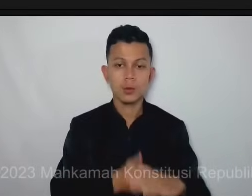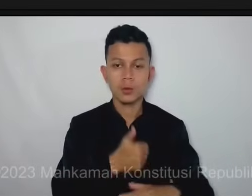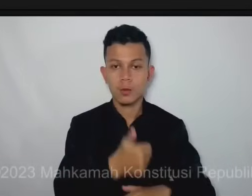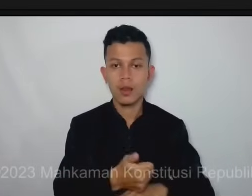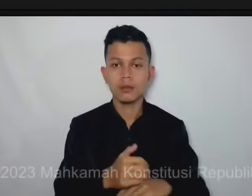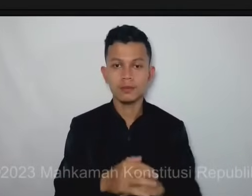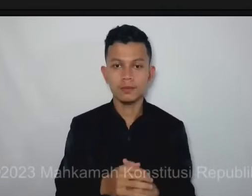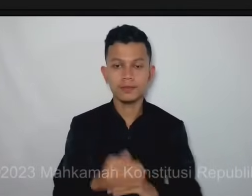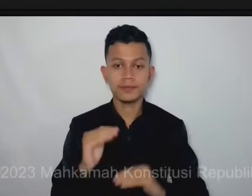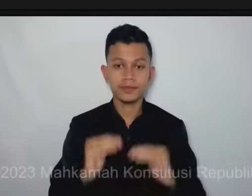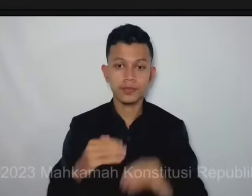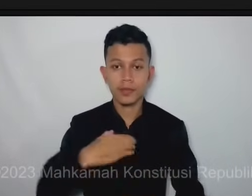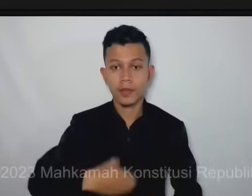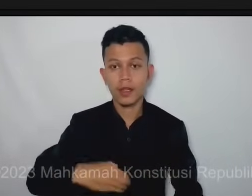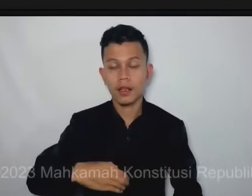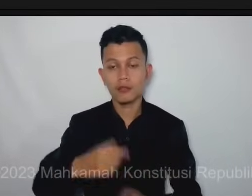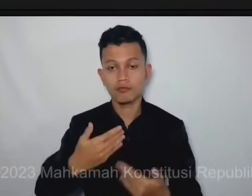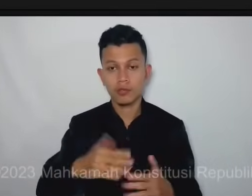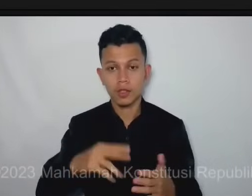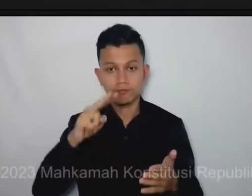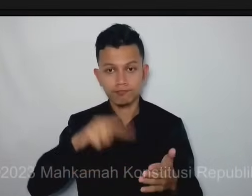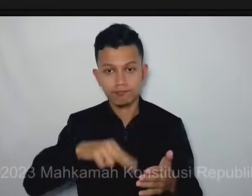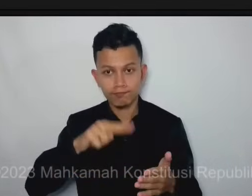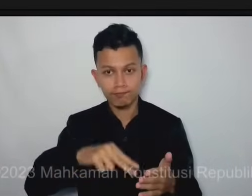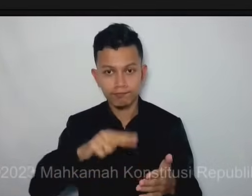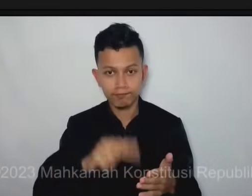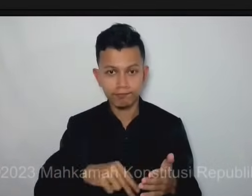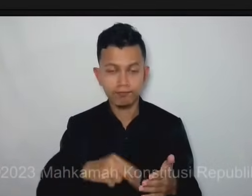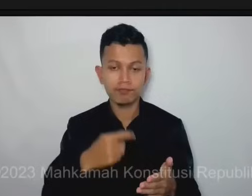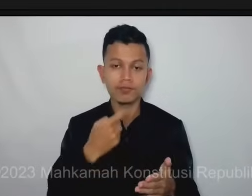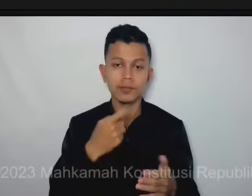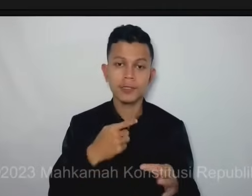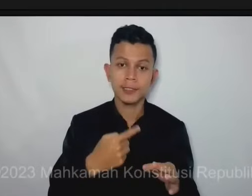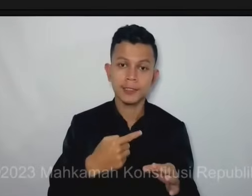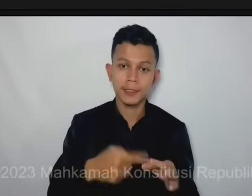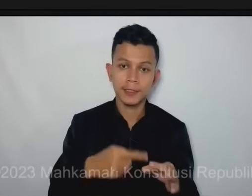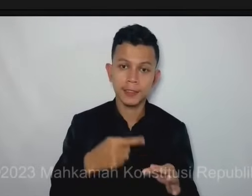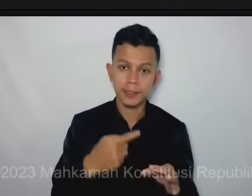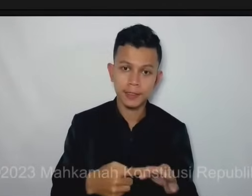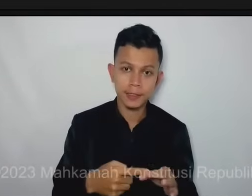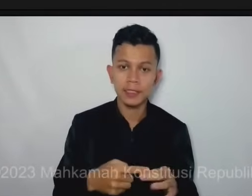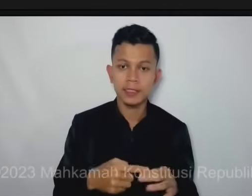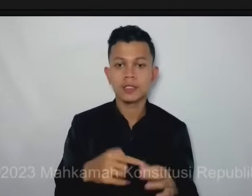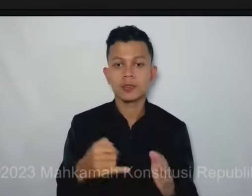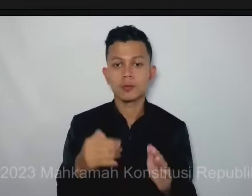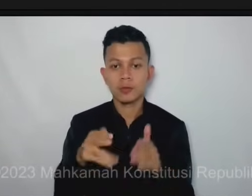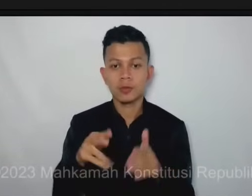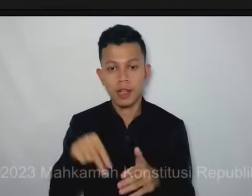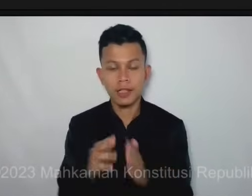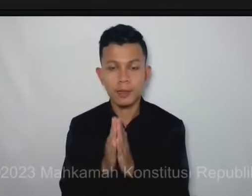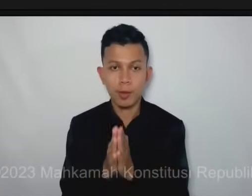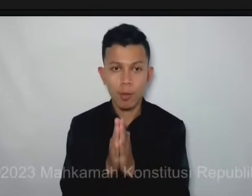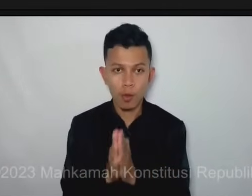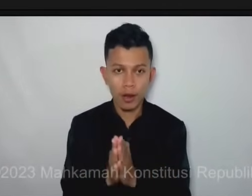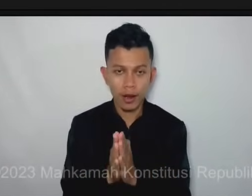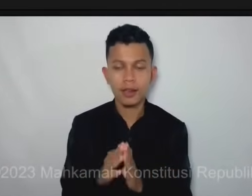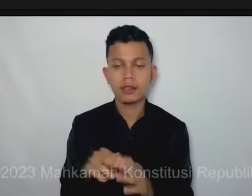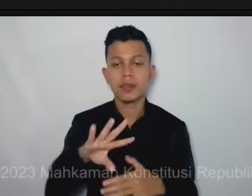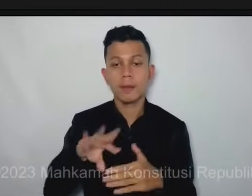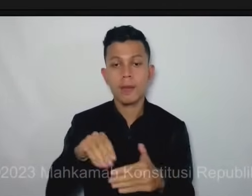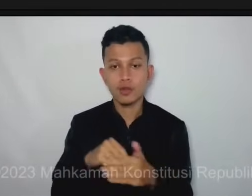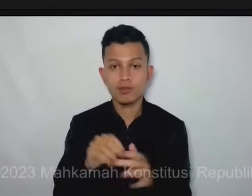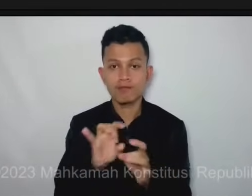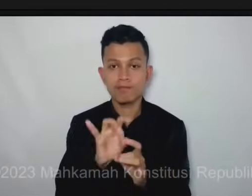menimbang bahwa setelah mencermati pokok-pokok serta esensi khususnya petitum permohonan termasuk berbagai